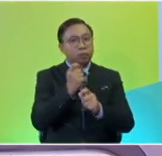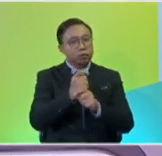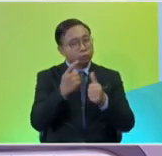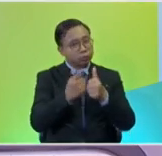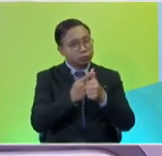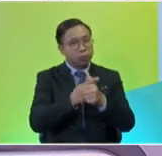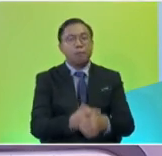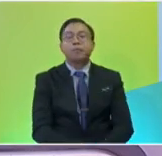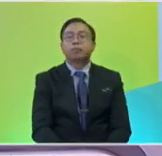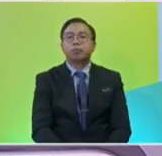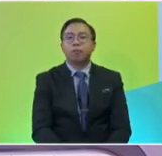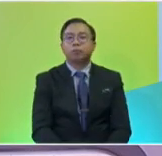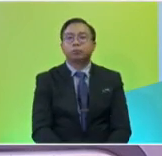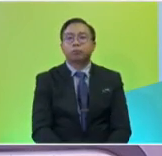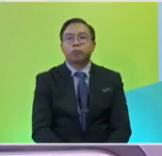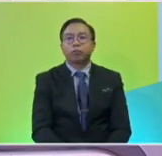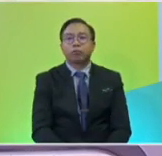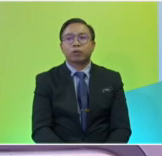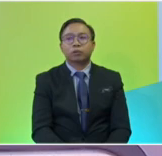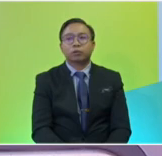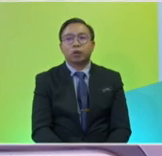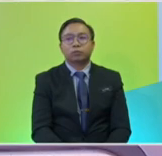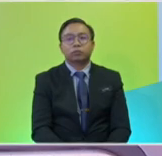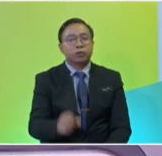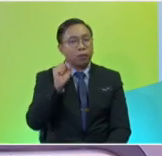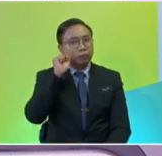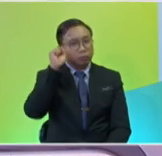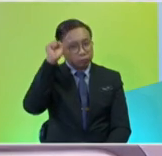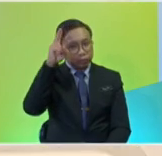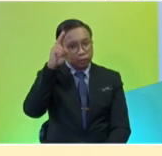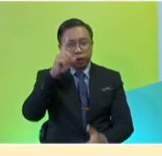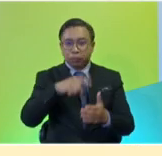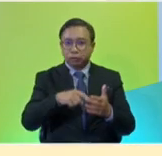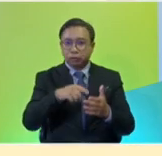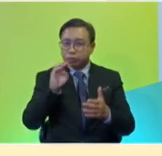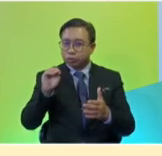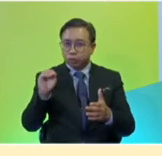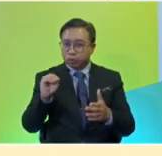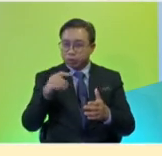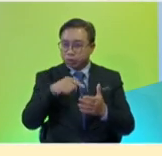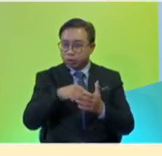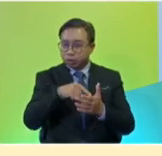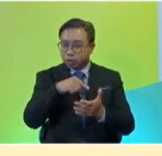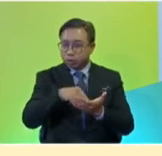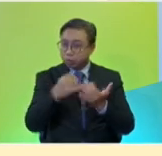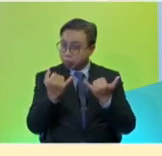oke apa Oke Apakah budak ini sedang buat